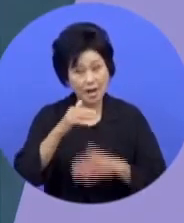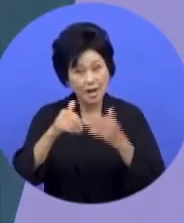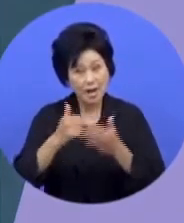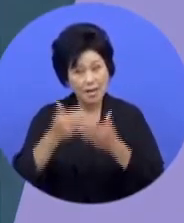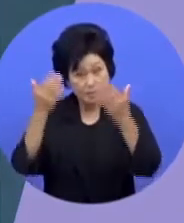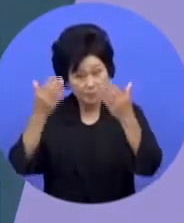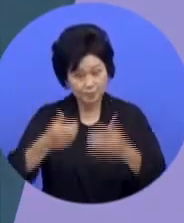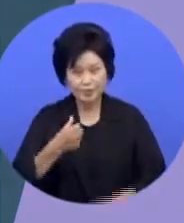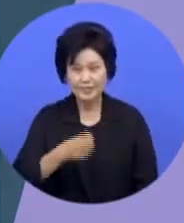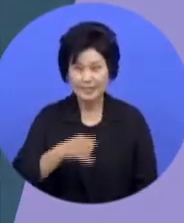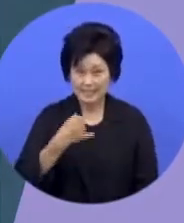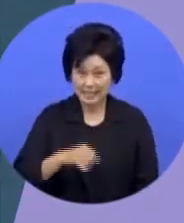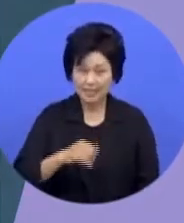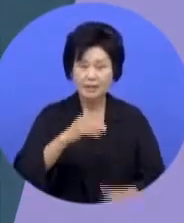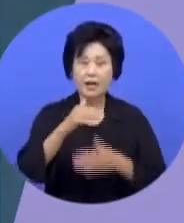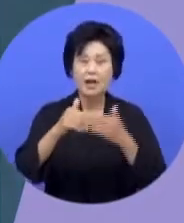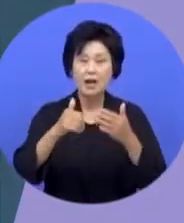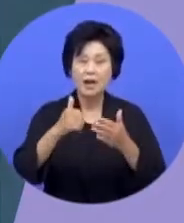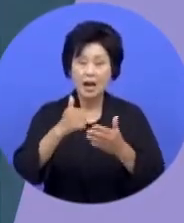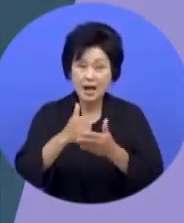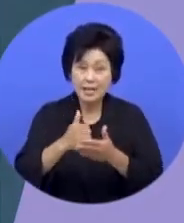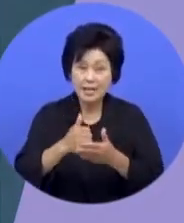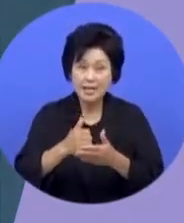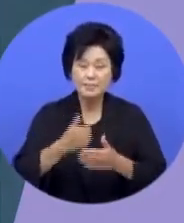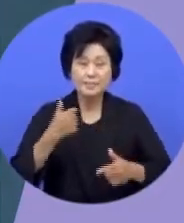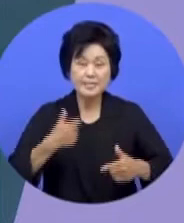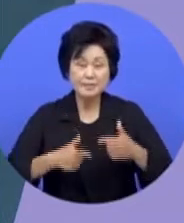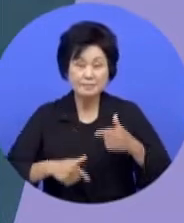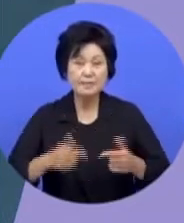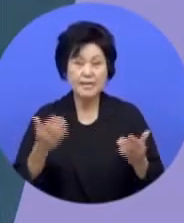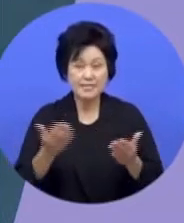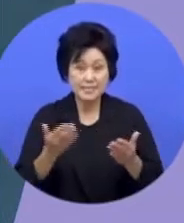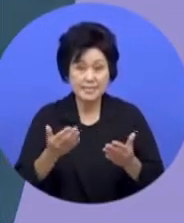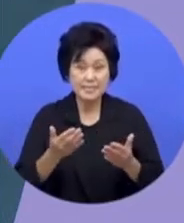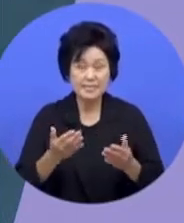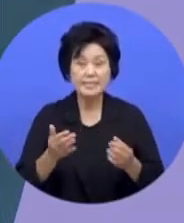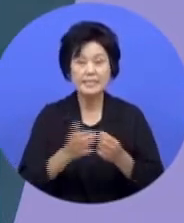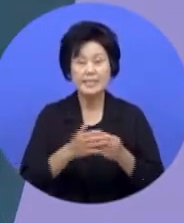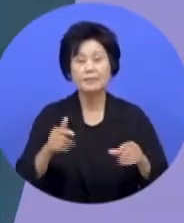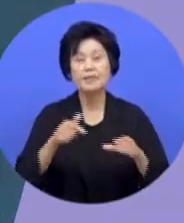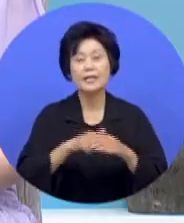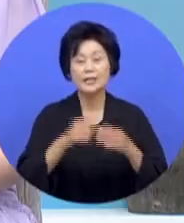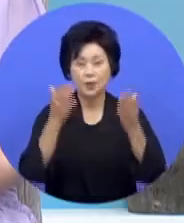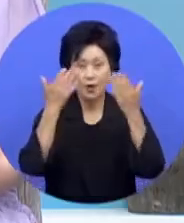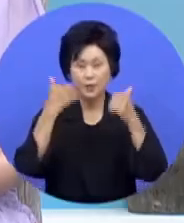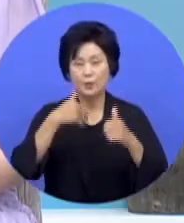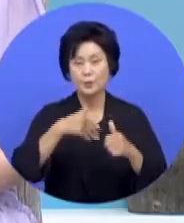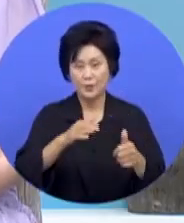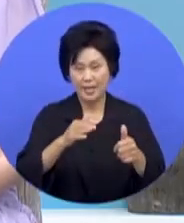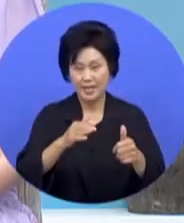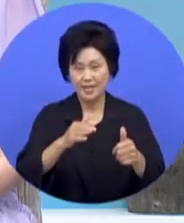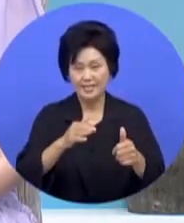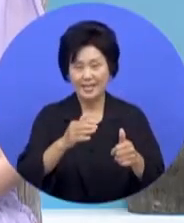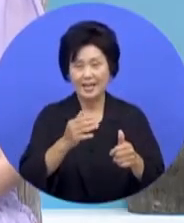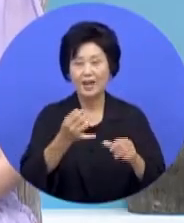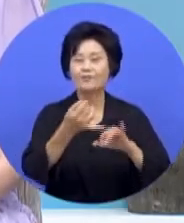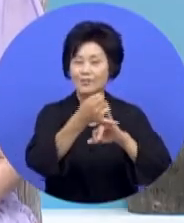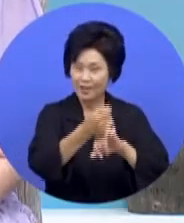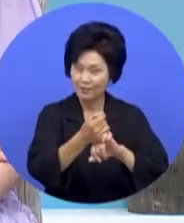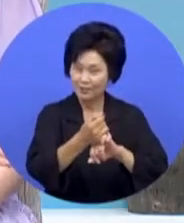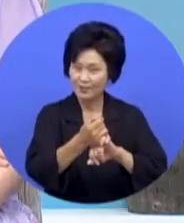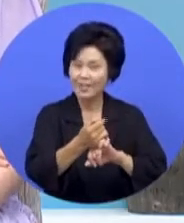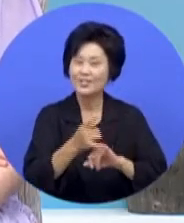그것이 가장 하나님이 기뻐하신 아이고, 일이다. 잘하셨다. 네, 그런 생각이 좀 분명했던 사람이었어요. 네. 그리고 또 저도